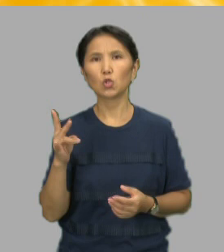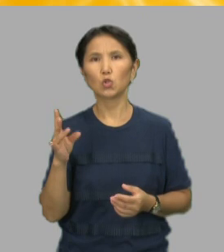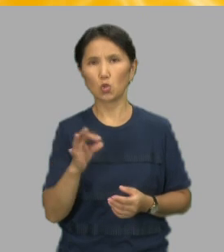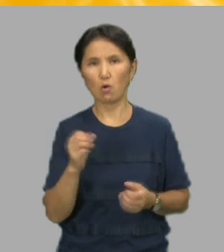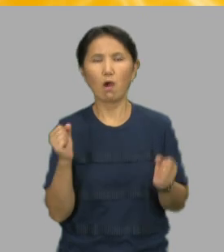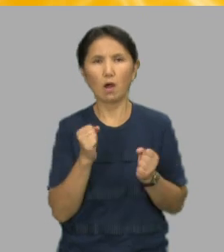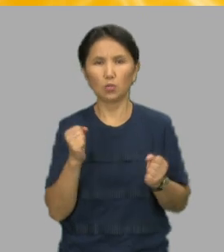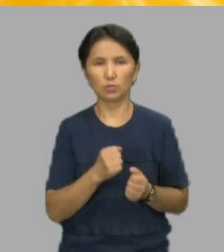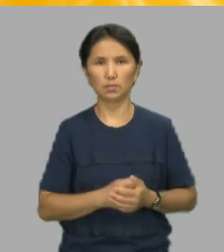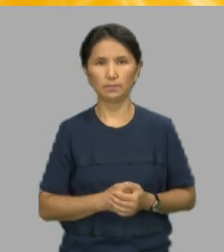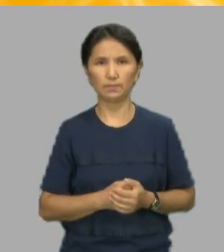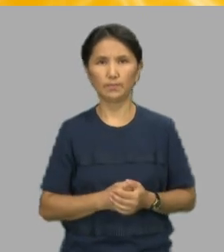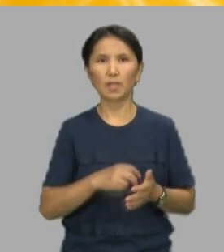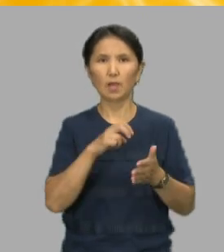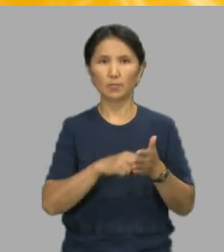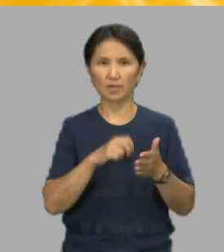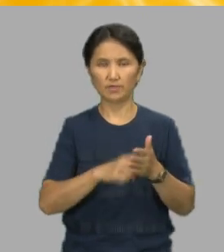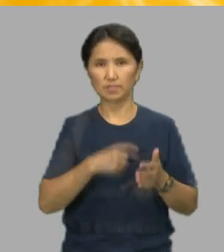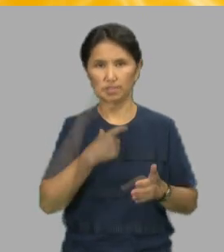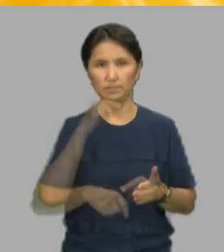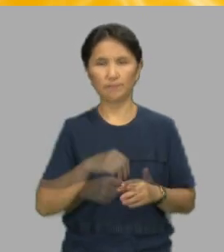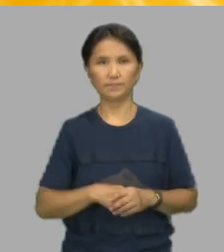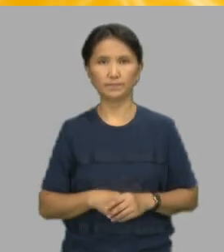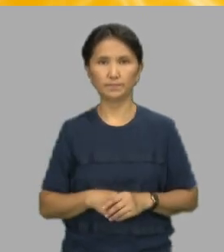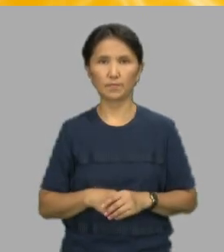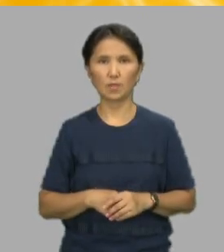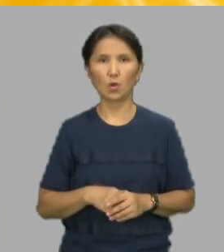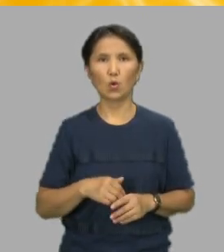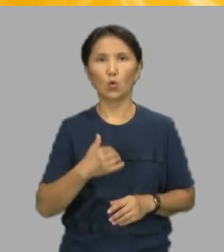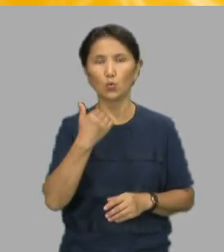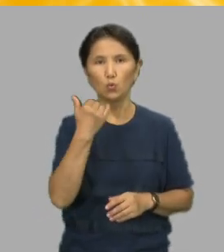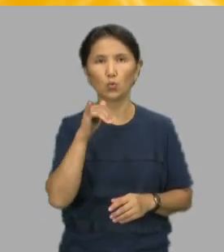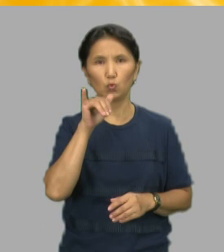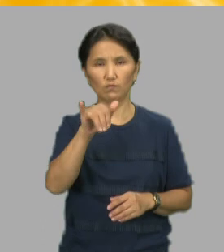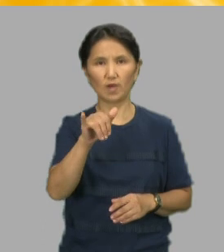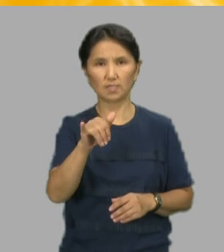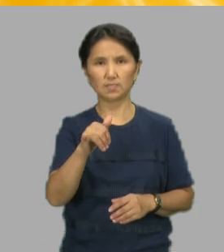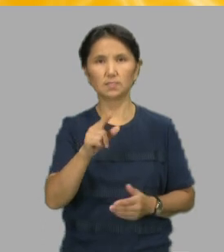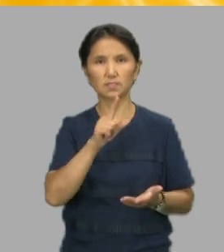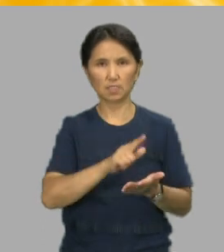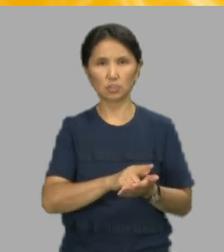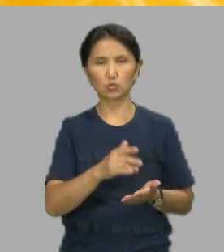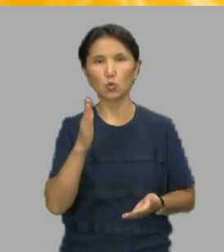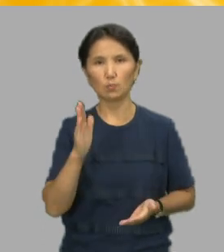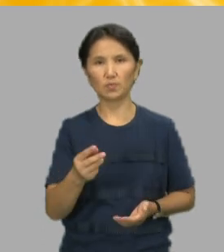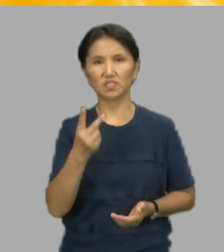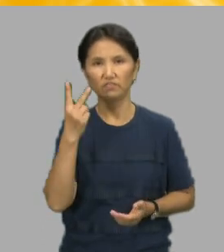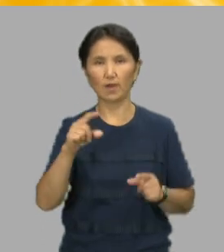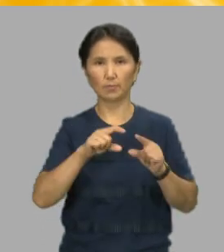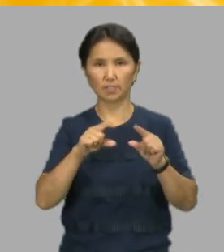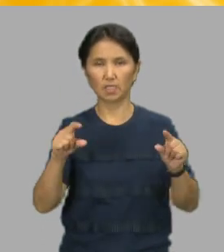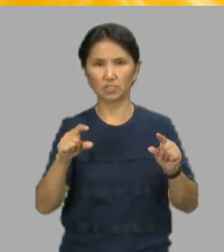но холодный. Проверьте себя. У вас должно быть два предложения с